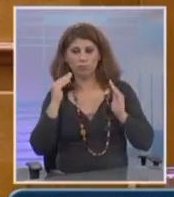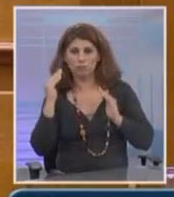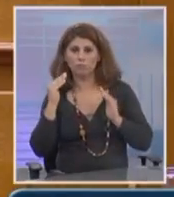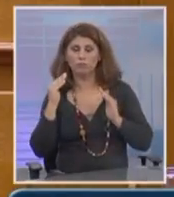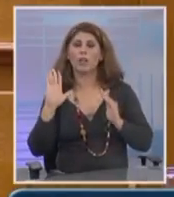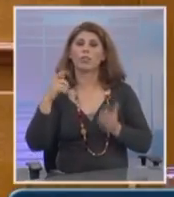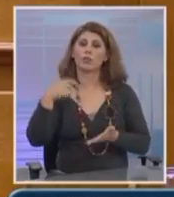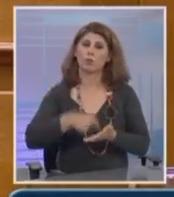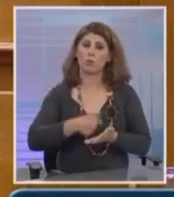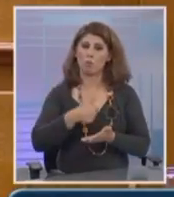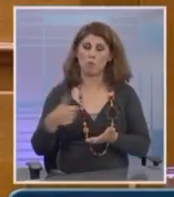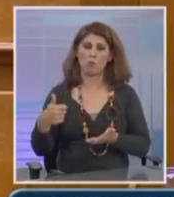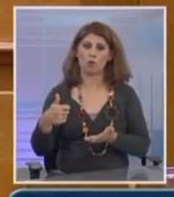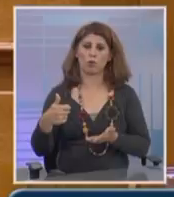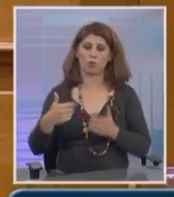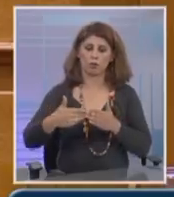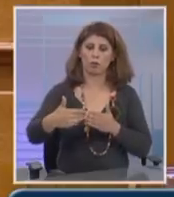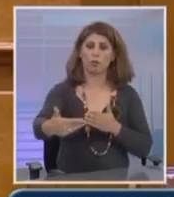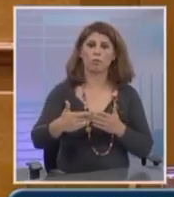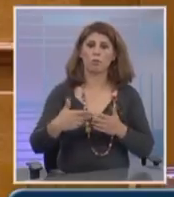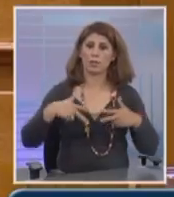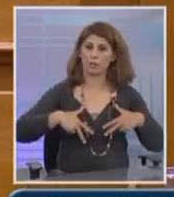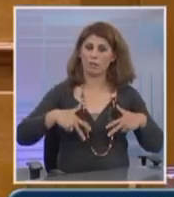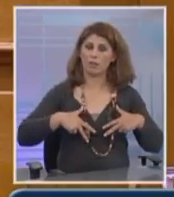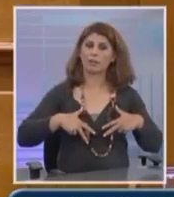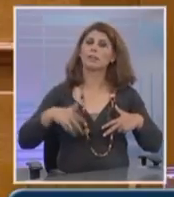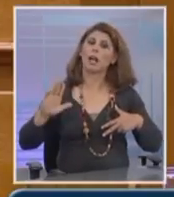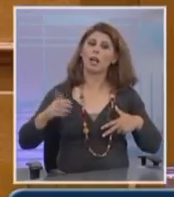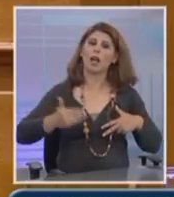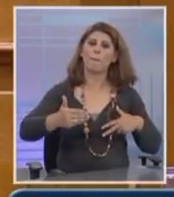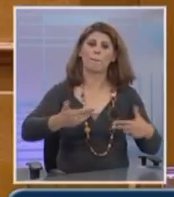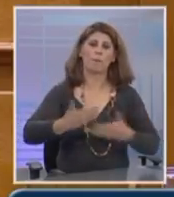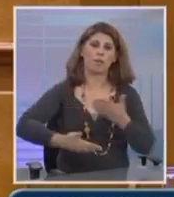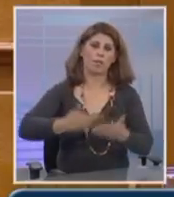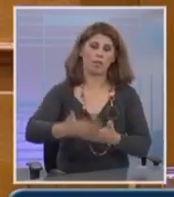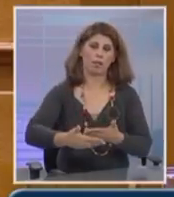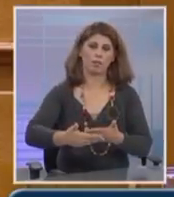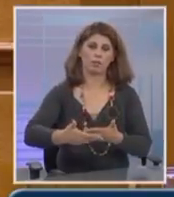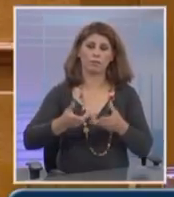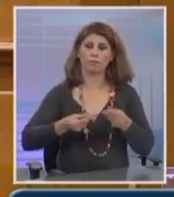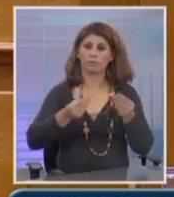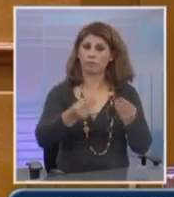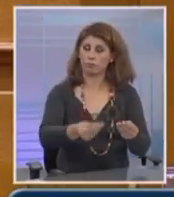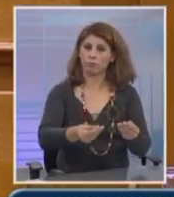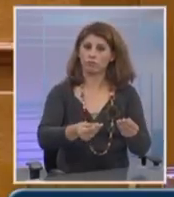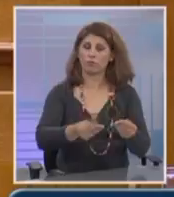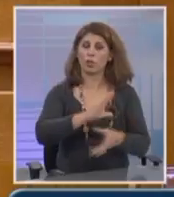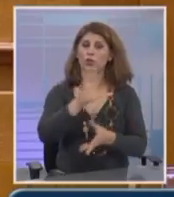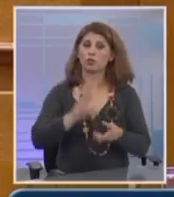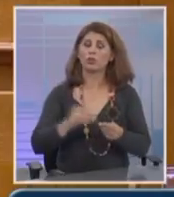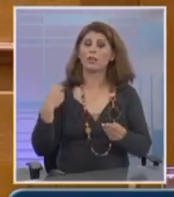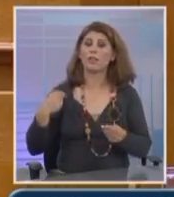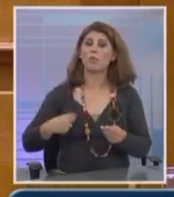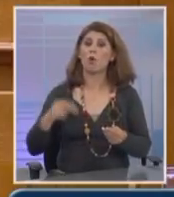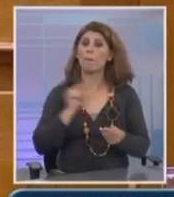δεν θα το πληρώσουν μόνο οι επόμενες κυβερνήσεις, αλλά και οι επόμενες γενιές. Και η εκχώρηση του συνόλου της